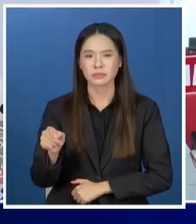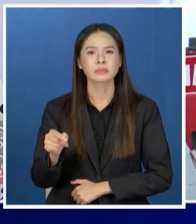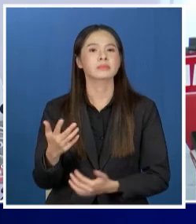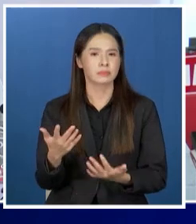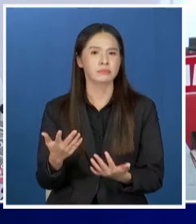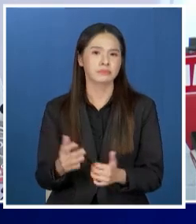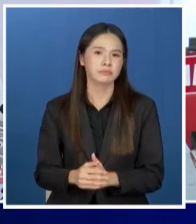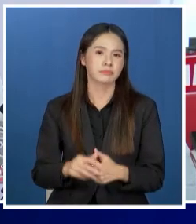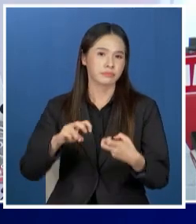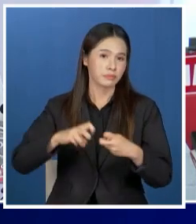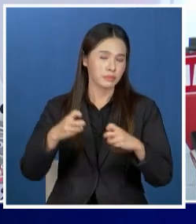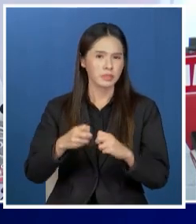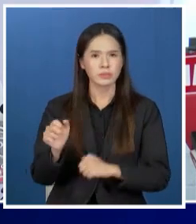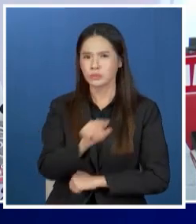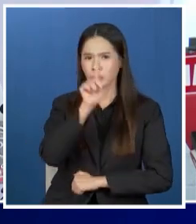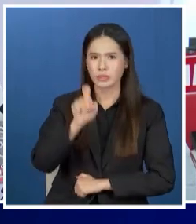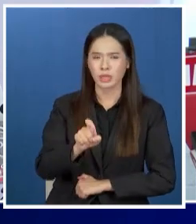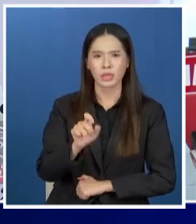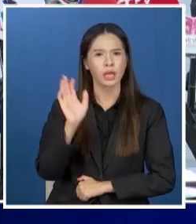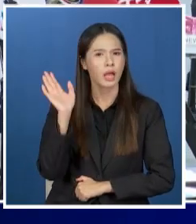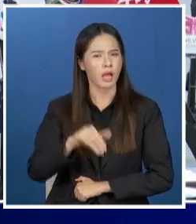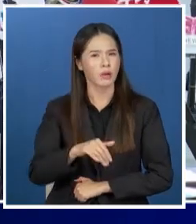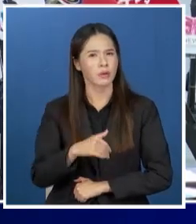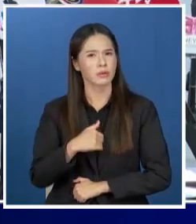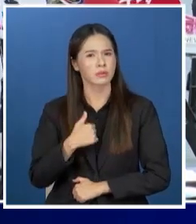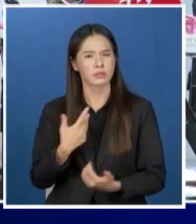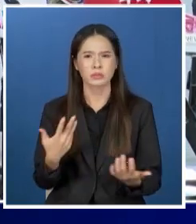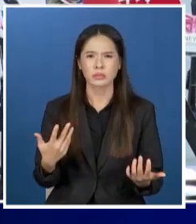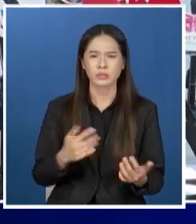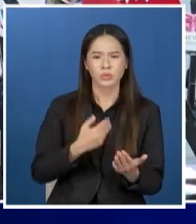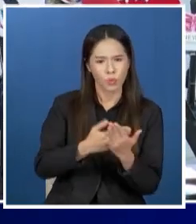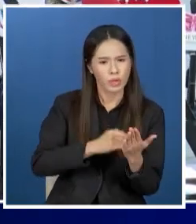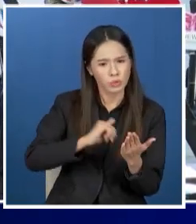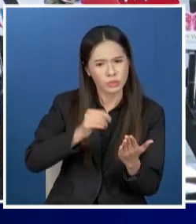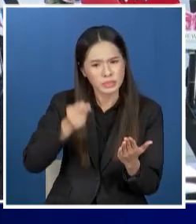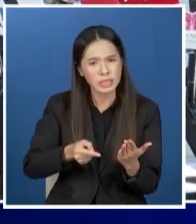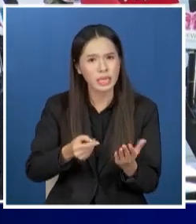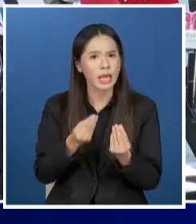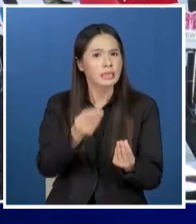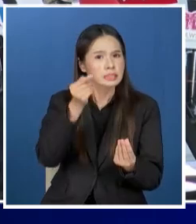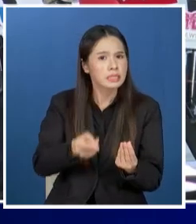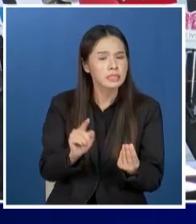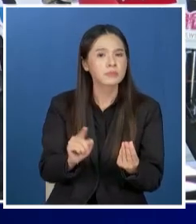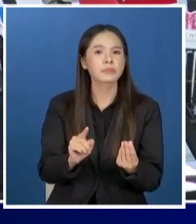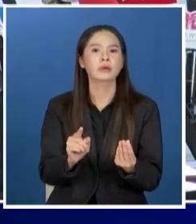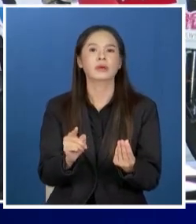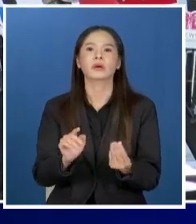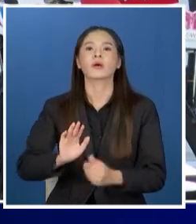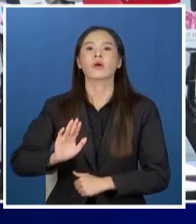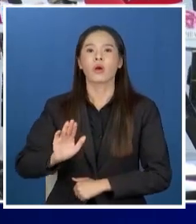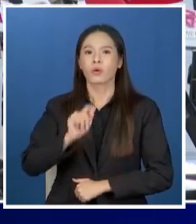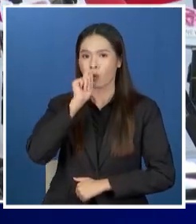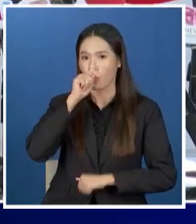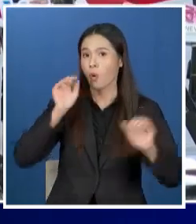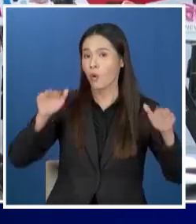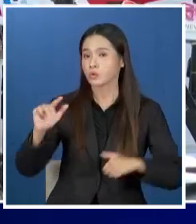ยเป็นประเด็นกันมา แล้วคนก็สงสัยไงตอนแรกว่าสุดท้ายแล้วเอ๊ะหมอบจริงถูกจริงไหมหมอบจริงไหม มันมากกว่านั้นตรงที่ฝั่งของหงท